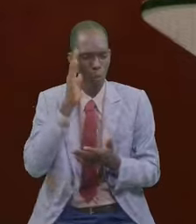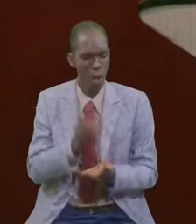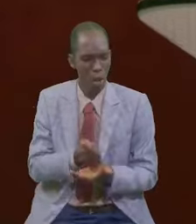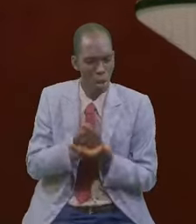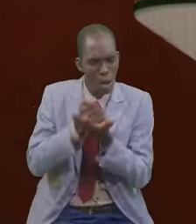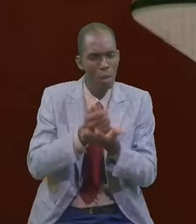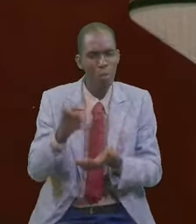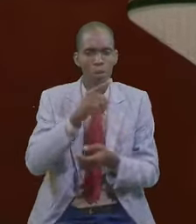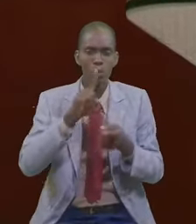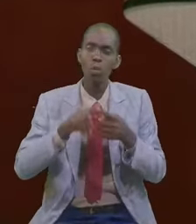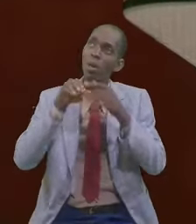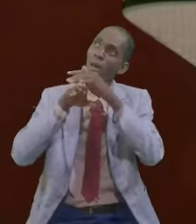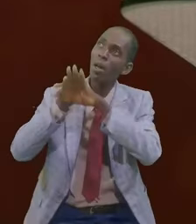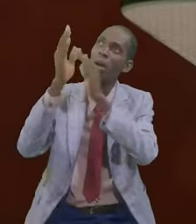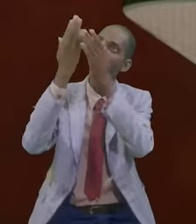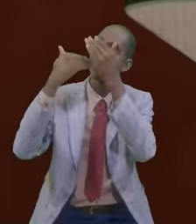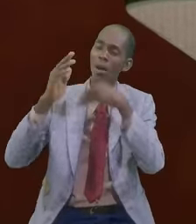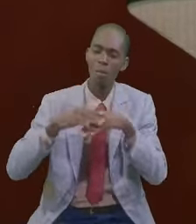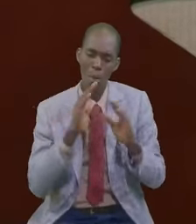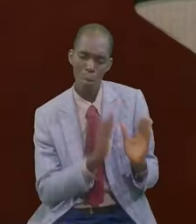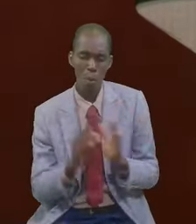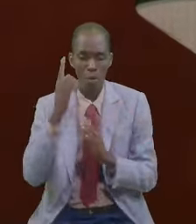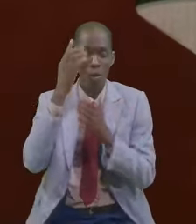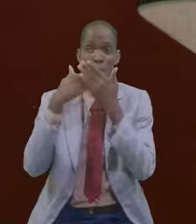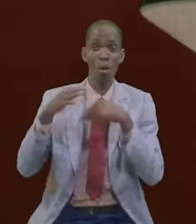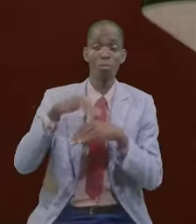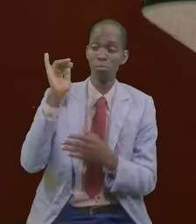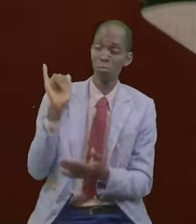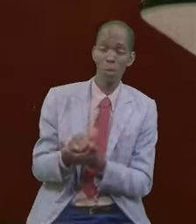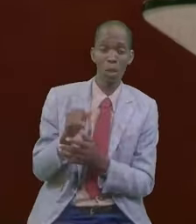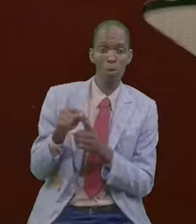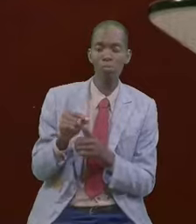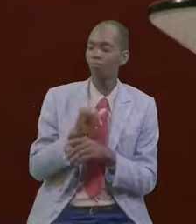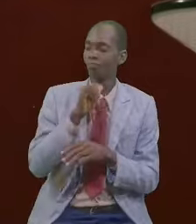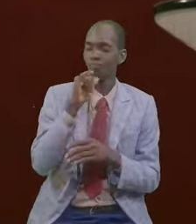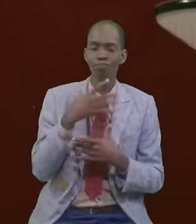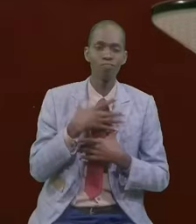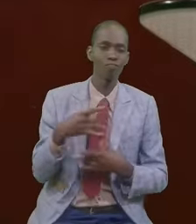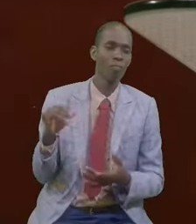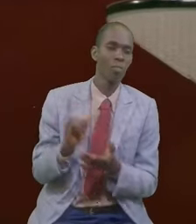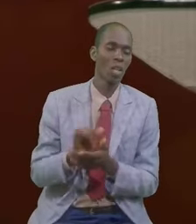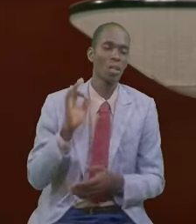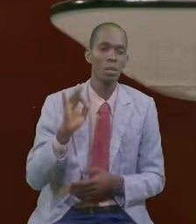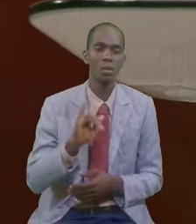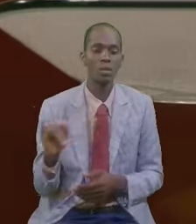va les pousser à se repentir et aller au ciel, cela, ils n'en jouissent pas.